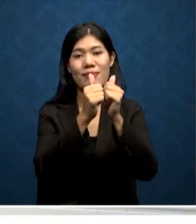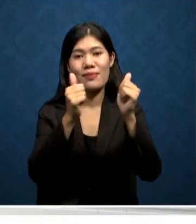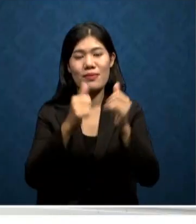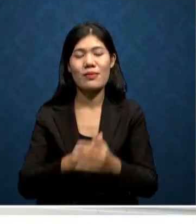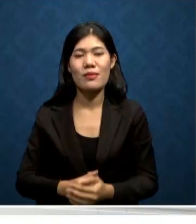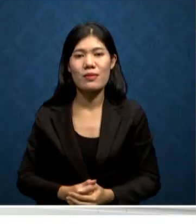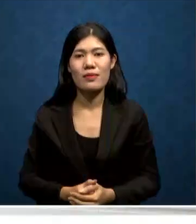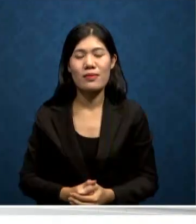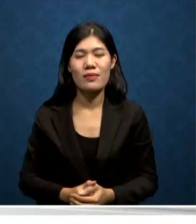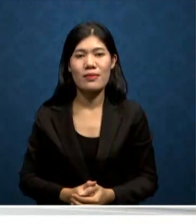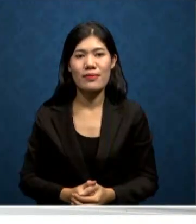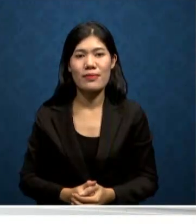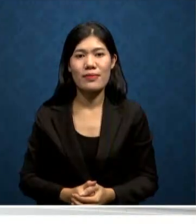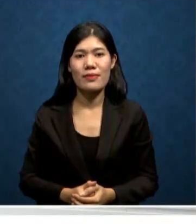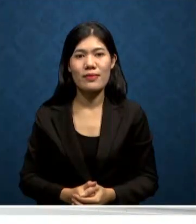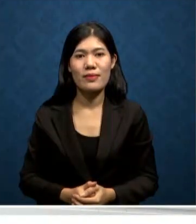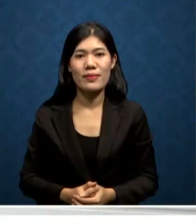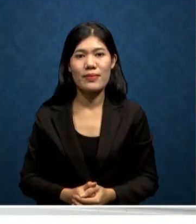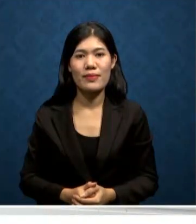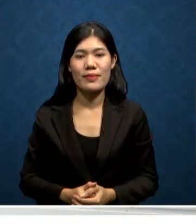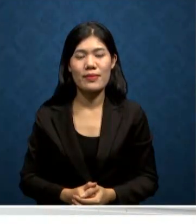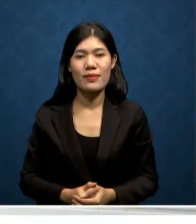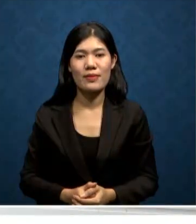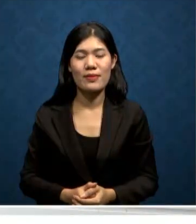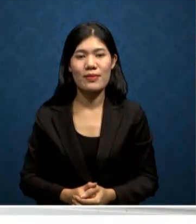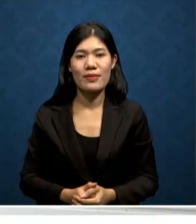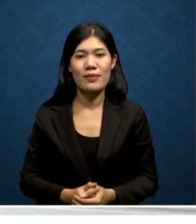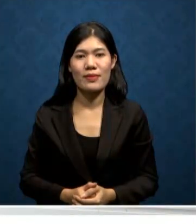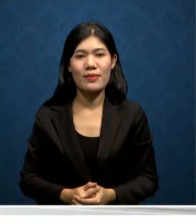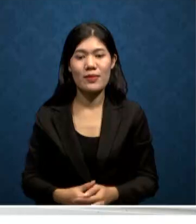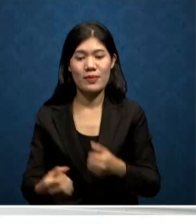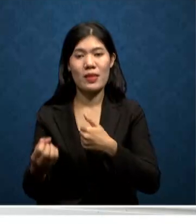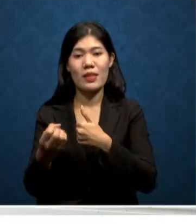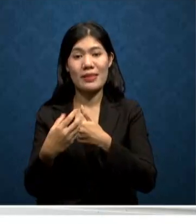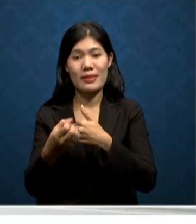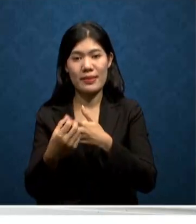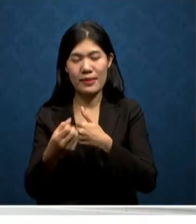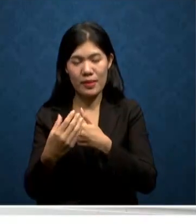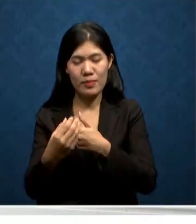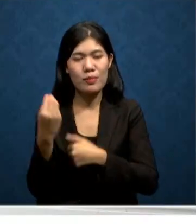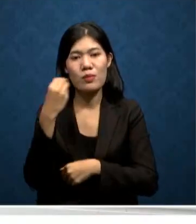ขาดไม่ได้ได้รับคำแนะนำด้วยมาโดยตลอด